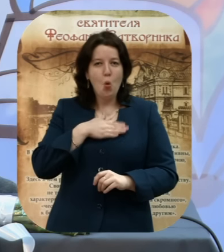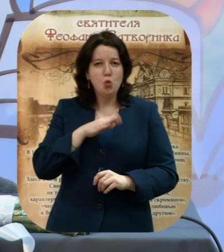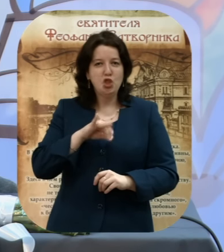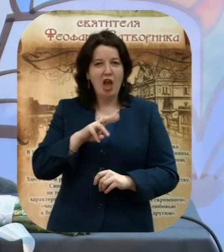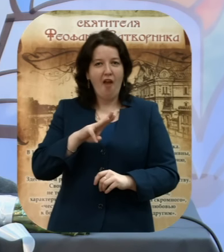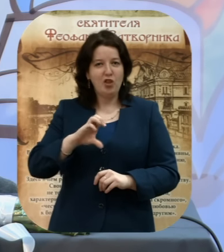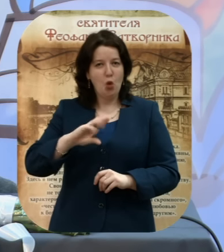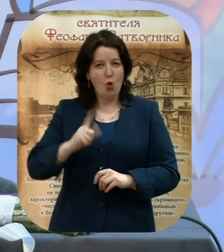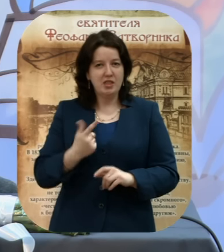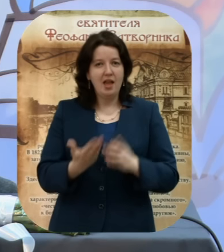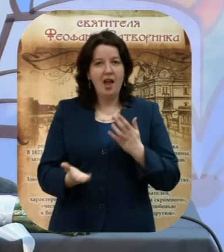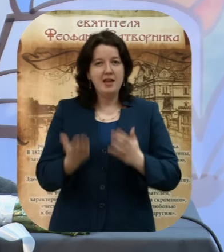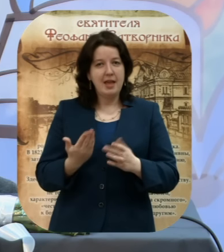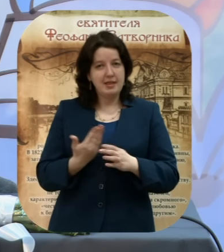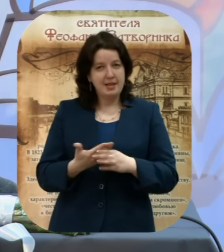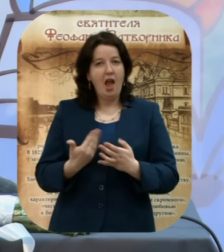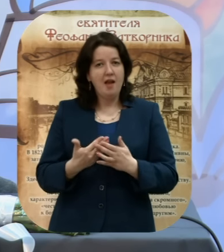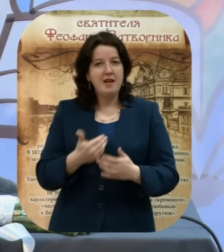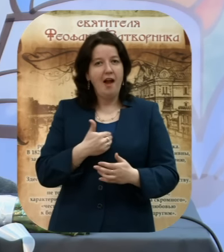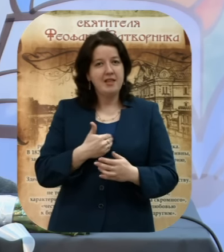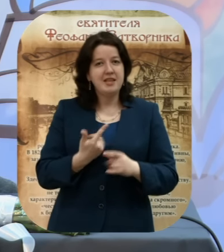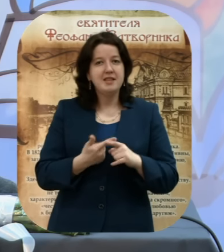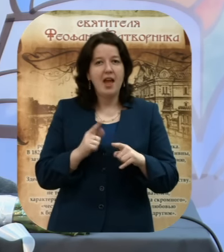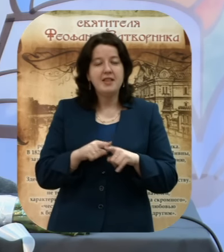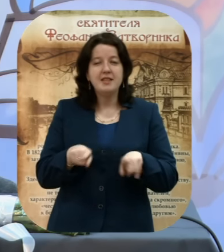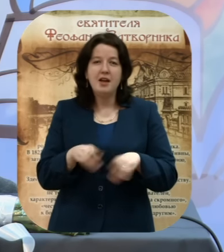Душевность – это, если хотите, вот эта вот